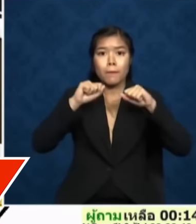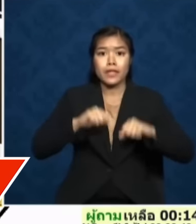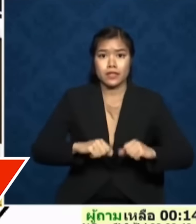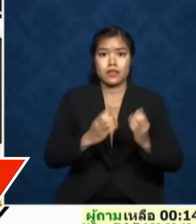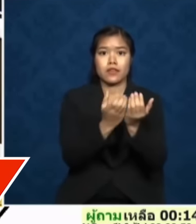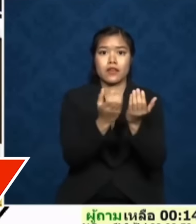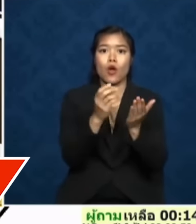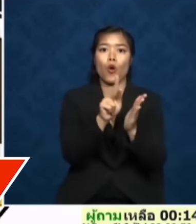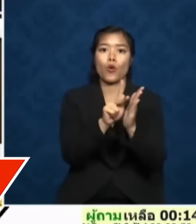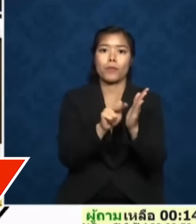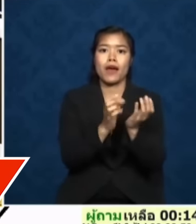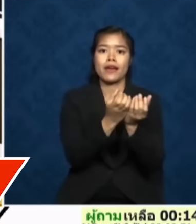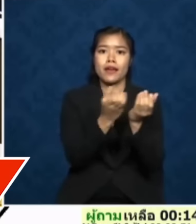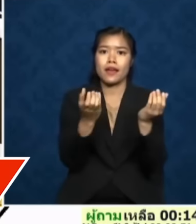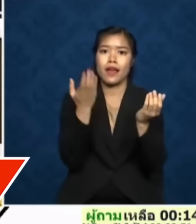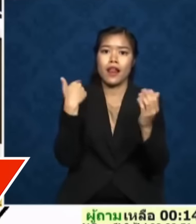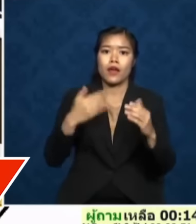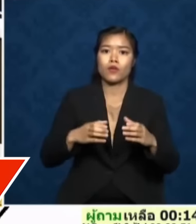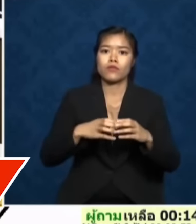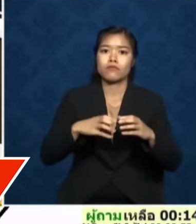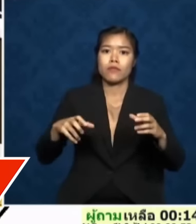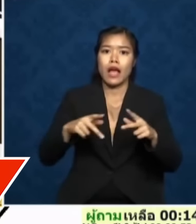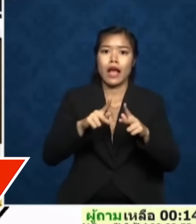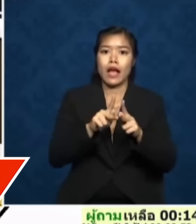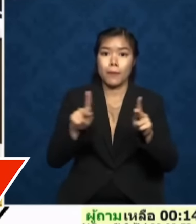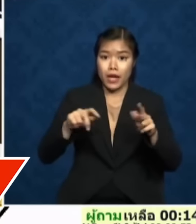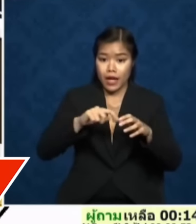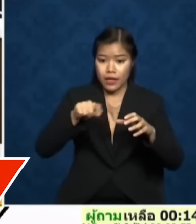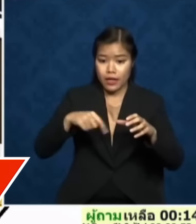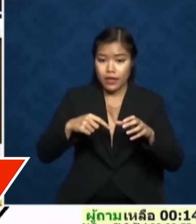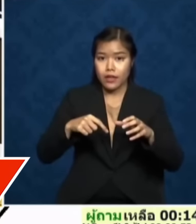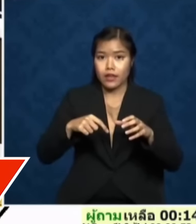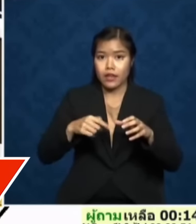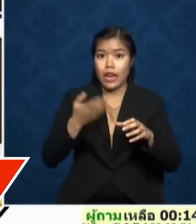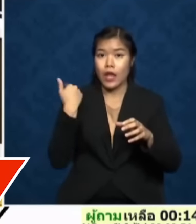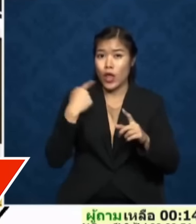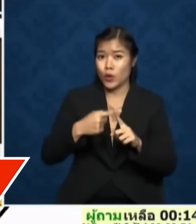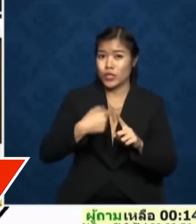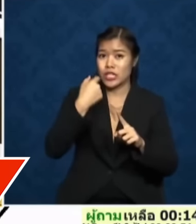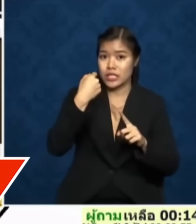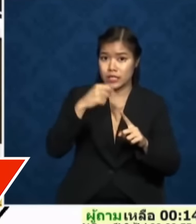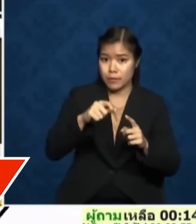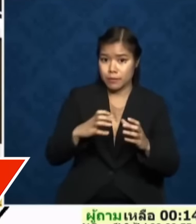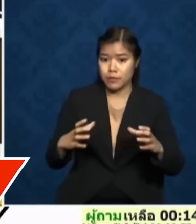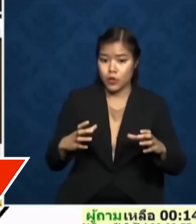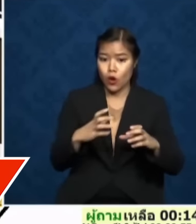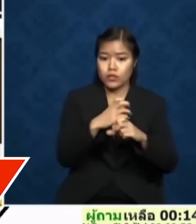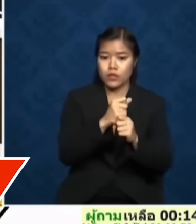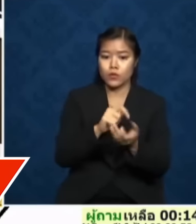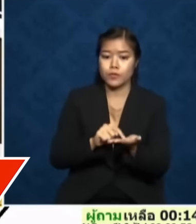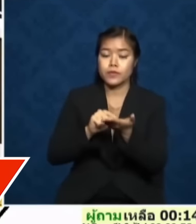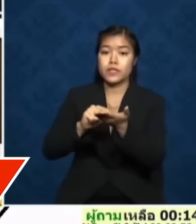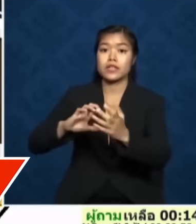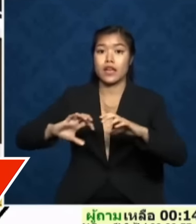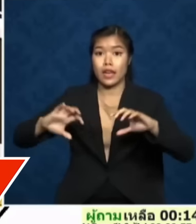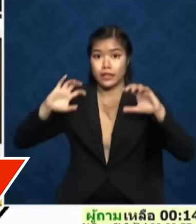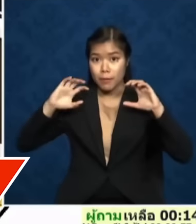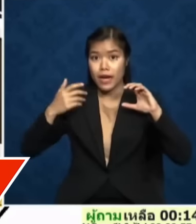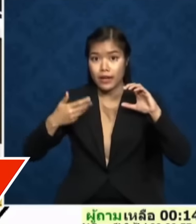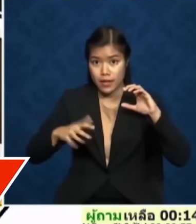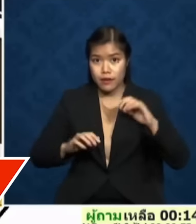าลได้ตั้งไว้ตั้งแต่เดือนตุลาคมที่ผ่านมาได้ข้อสรุปไปยังรัฐบาลแล้วนะครับแล้วก็เข้าใจว่